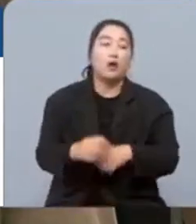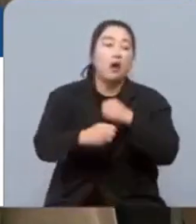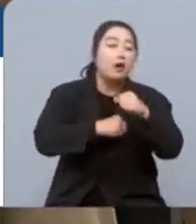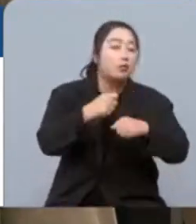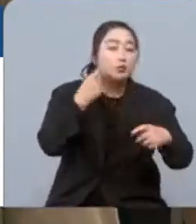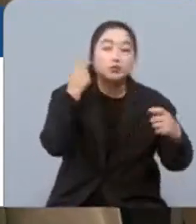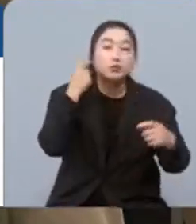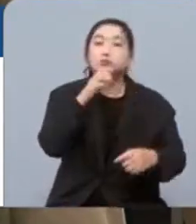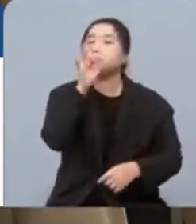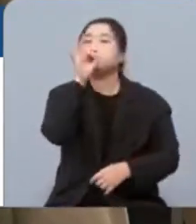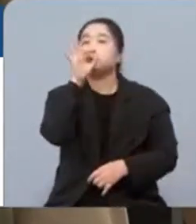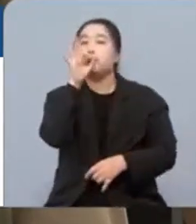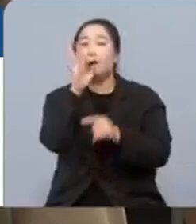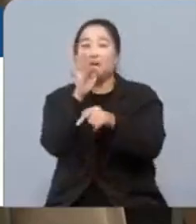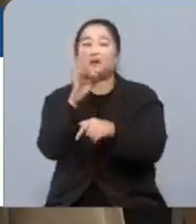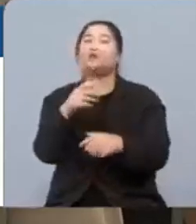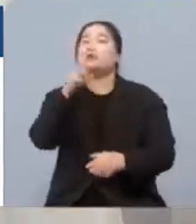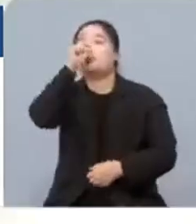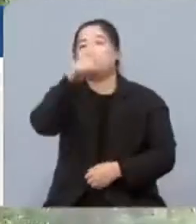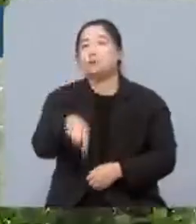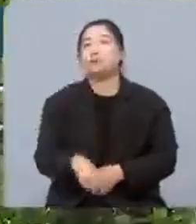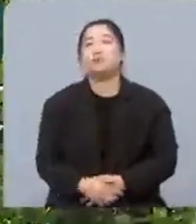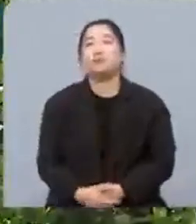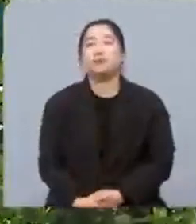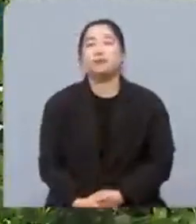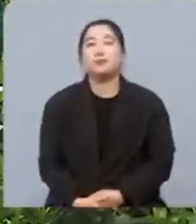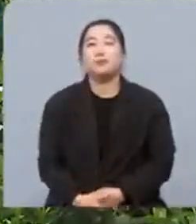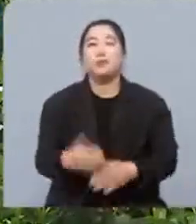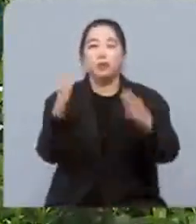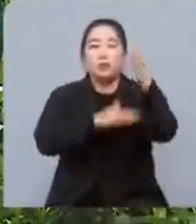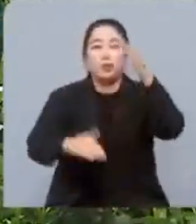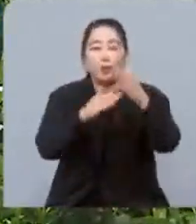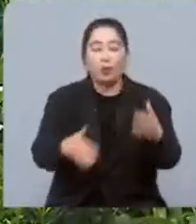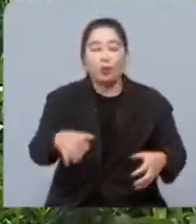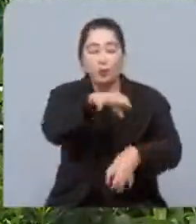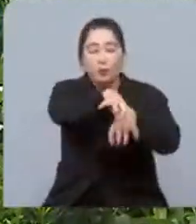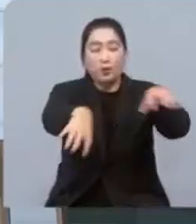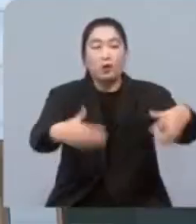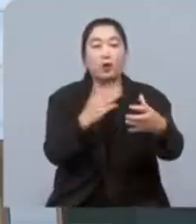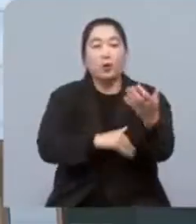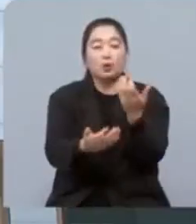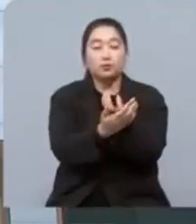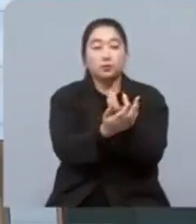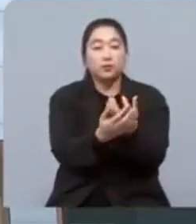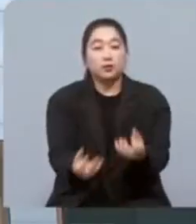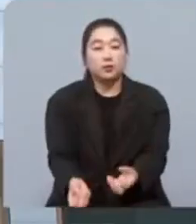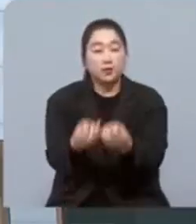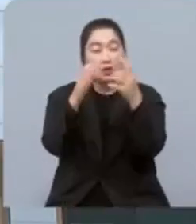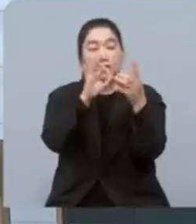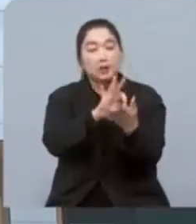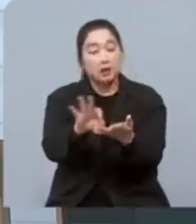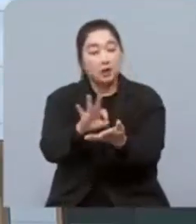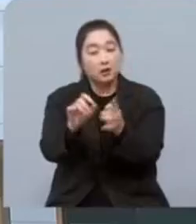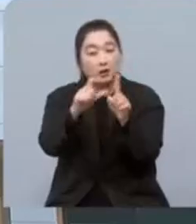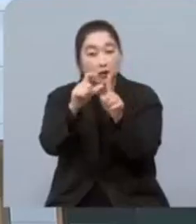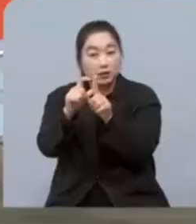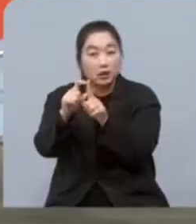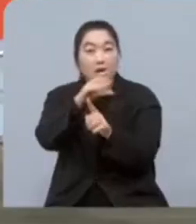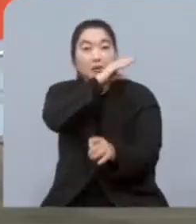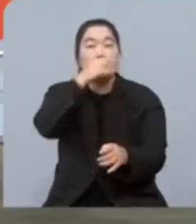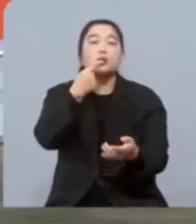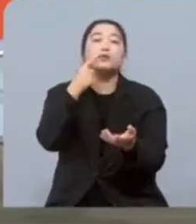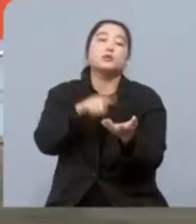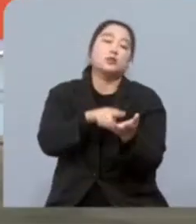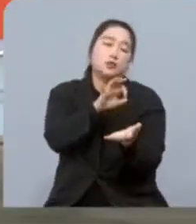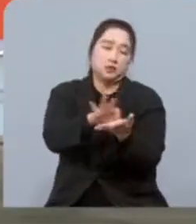저는 이런 시간이 참 좋아요. 공공기관에서는 공문서나 행사에서 쓰는 공공언어를 바르고 쉽게